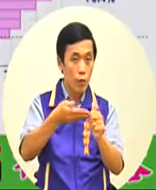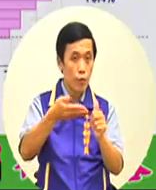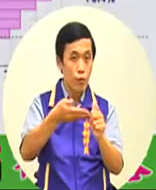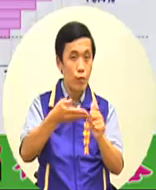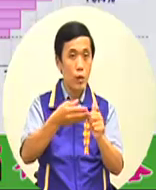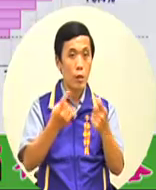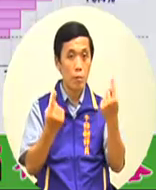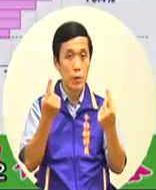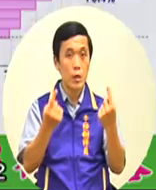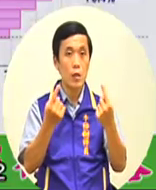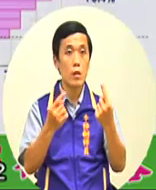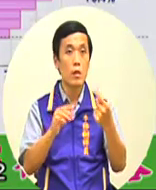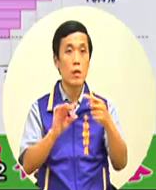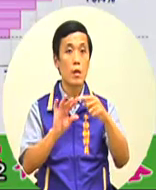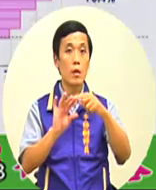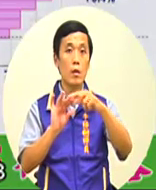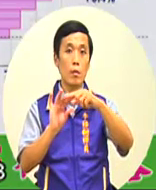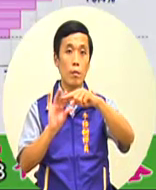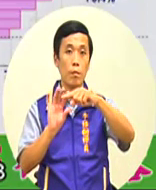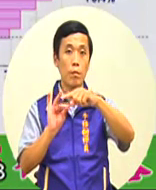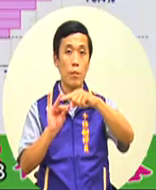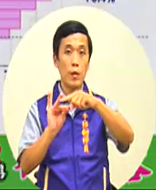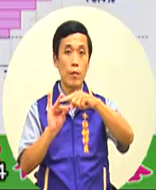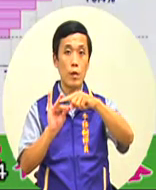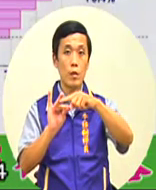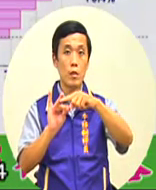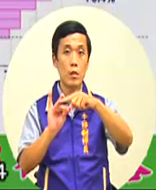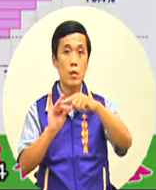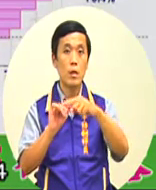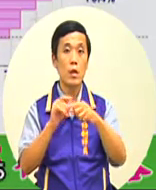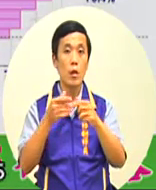36.2%哦，那扶幼比它是